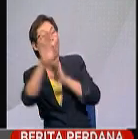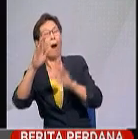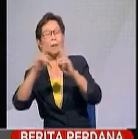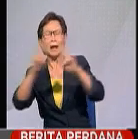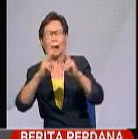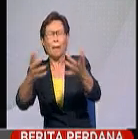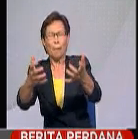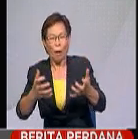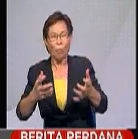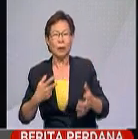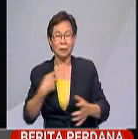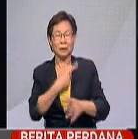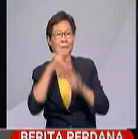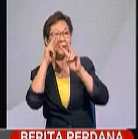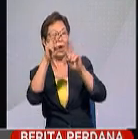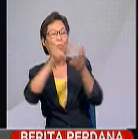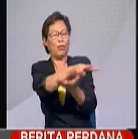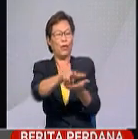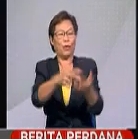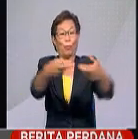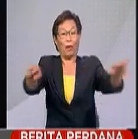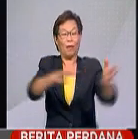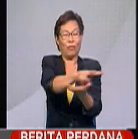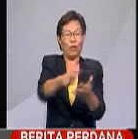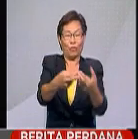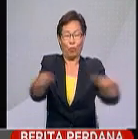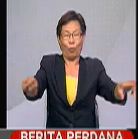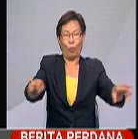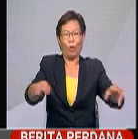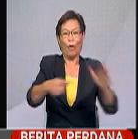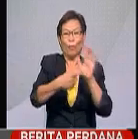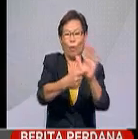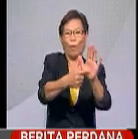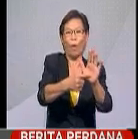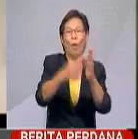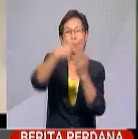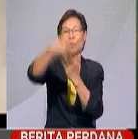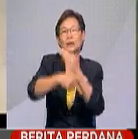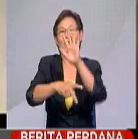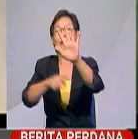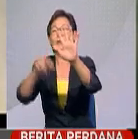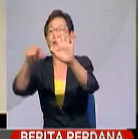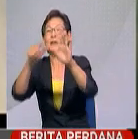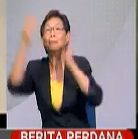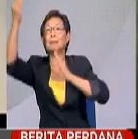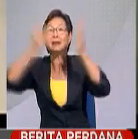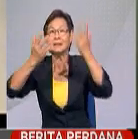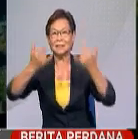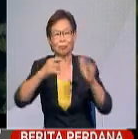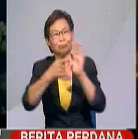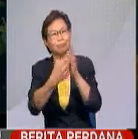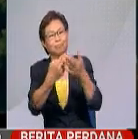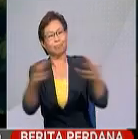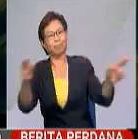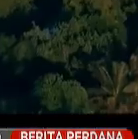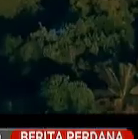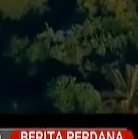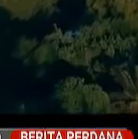harapkan. Baik, sekarang kita saksikan video pelancaran bagi demonstrasi projek 5G Malaysia.